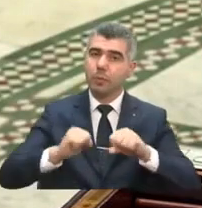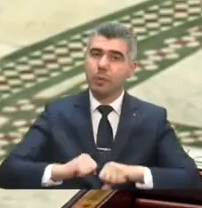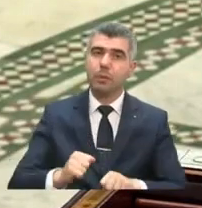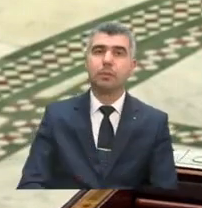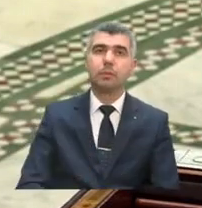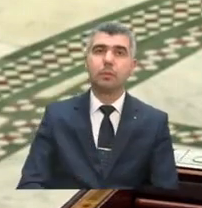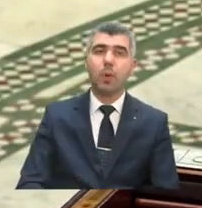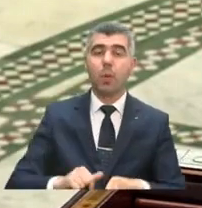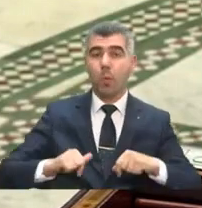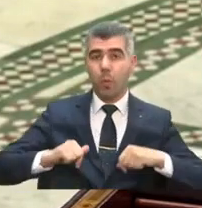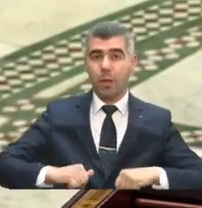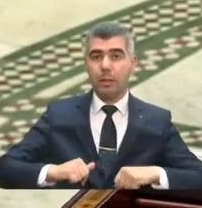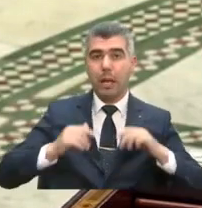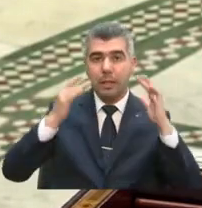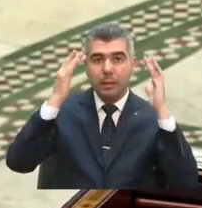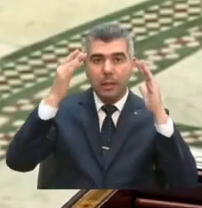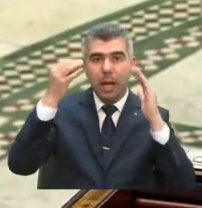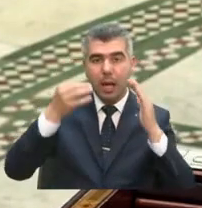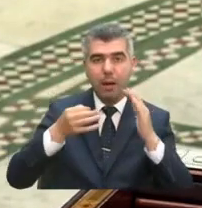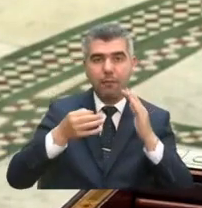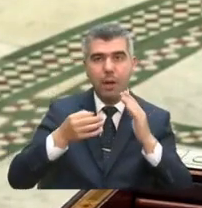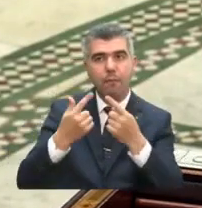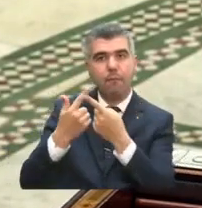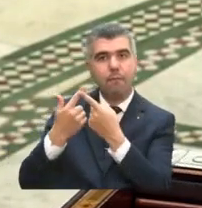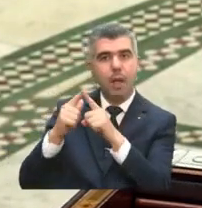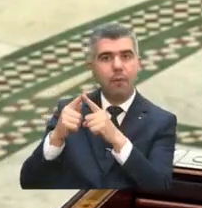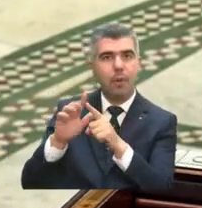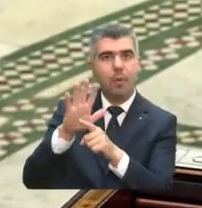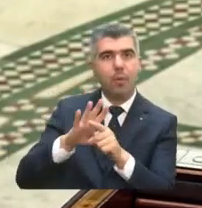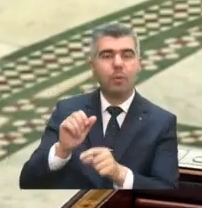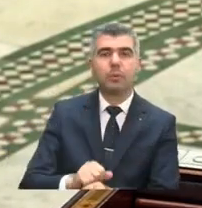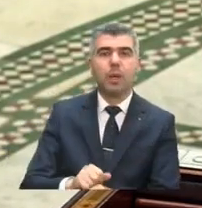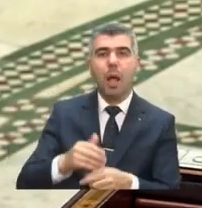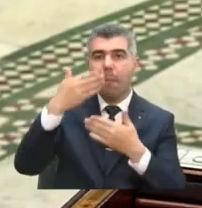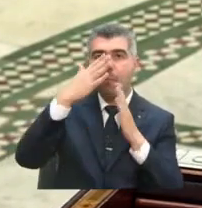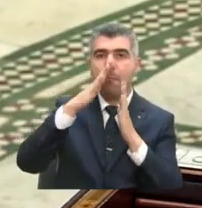وزارة الثقافة هي وزارة الثقافات، وزارة مغربيت.